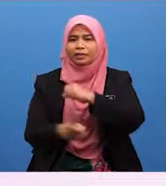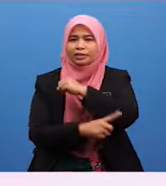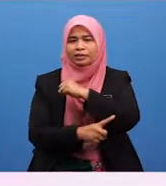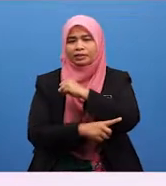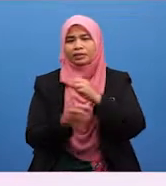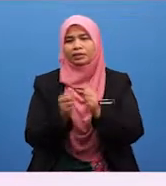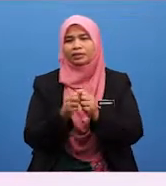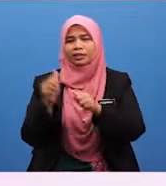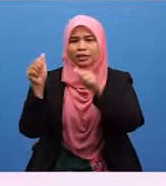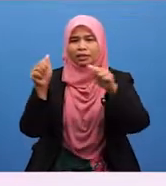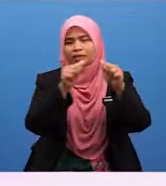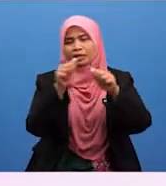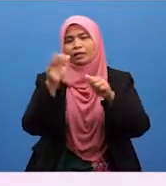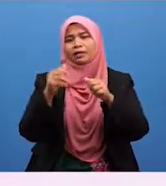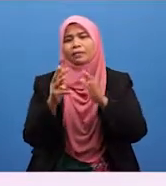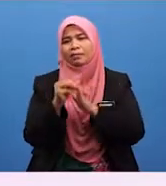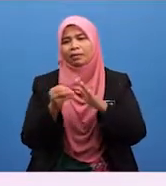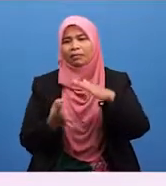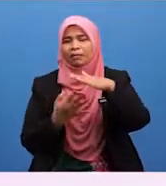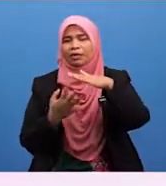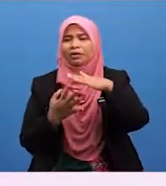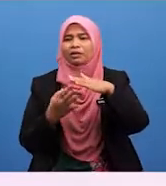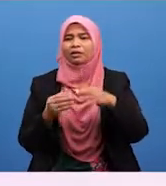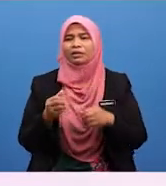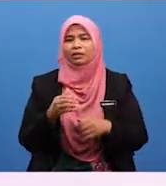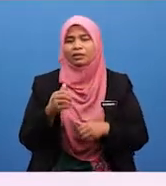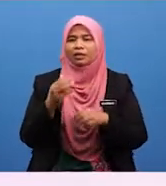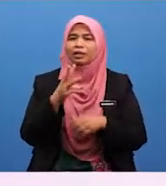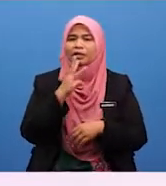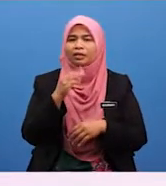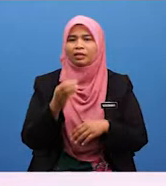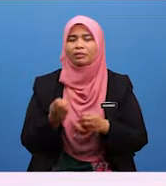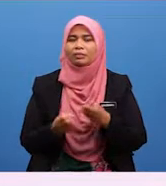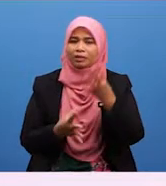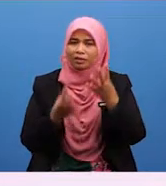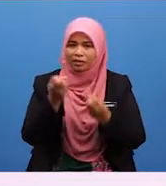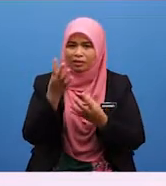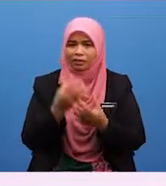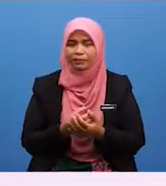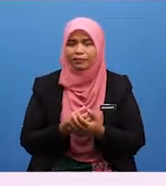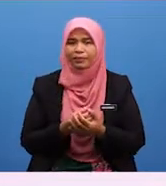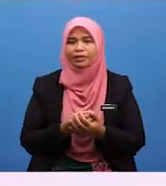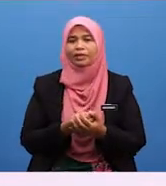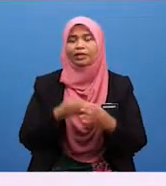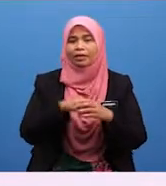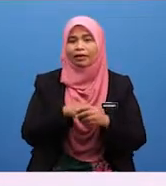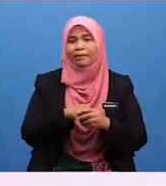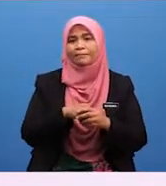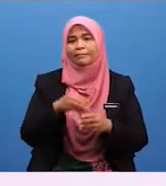dalam angin yang membakar dan air yang menggelegak. Di neraka juga ada